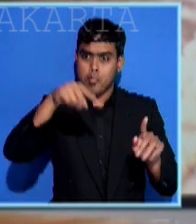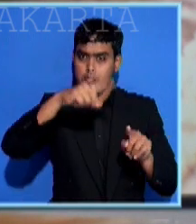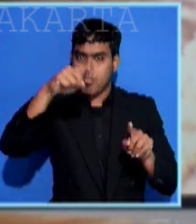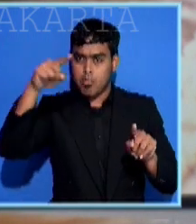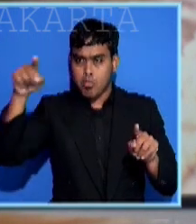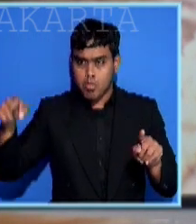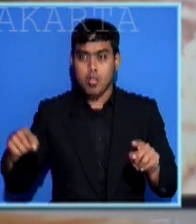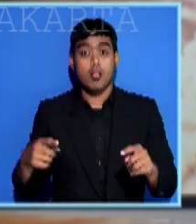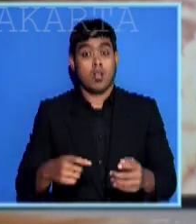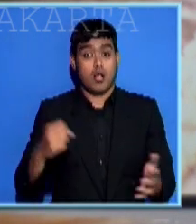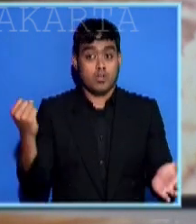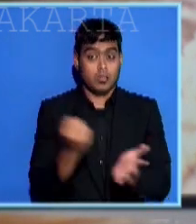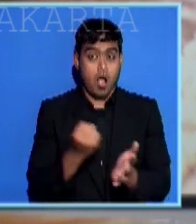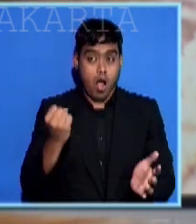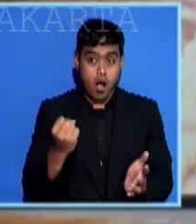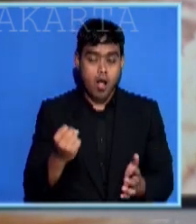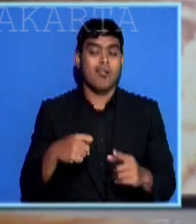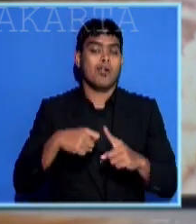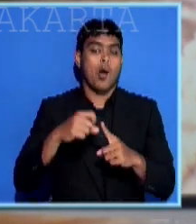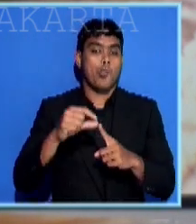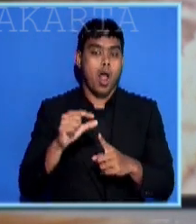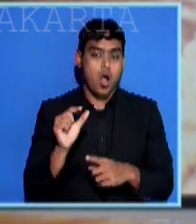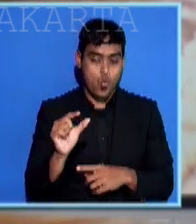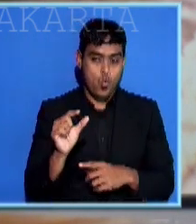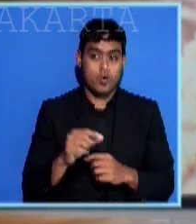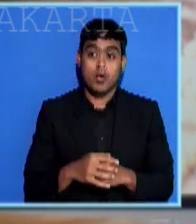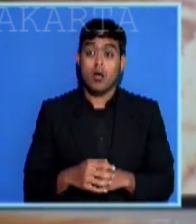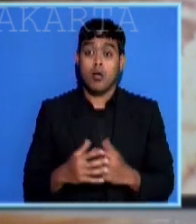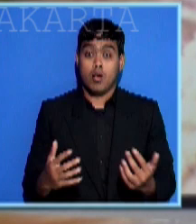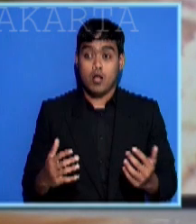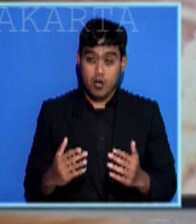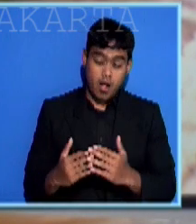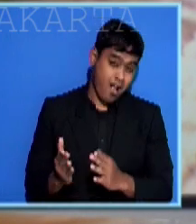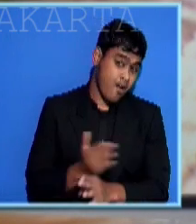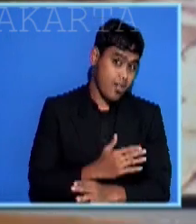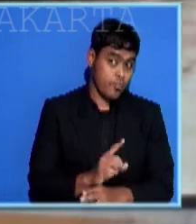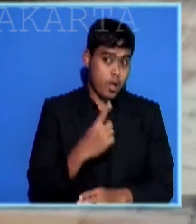direkomendasikan sebelumnya berjumlah 17 bertambah menjadi 21